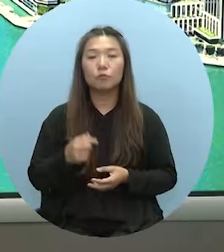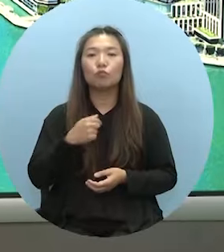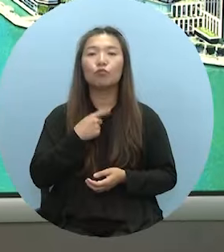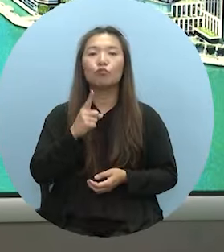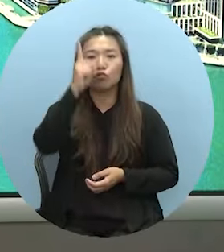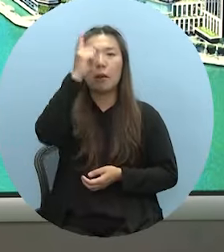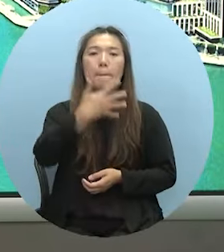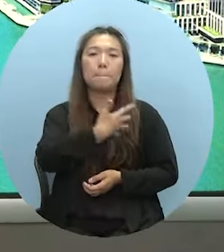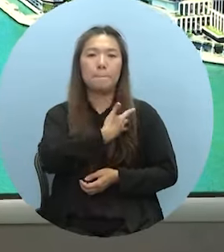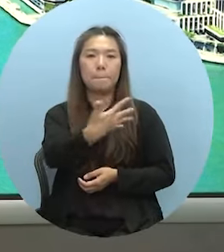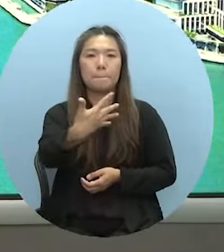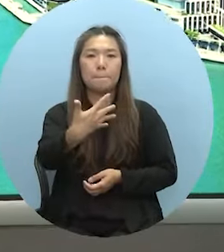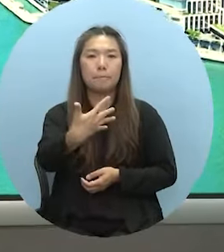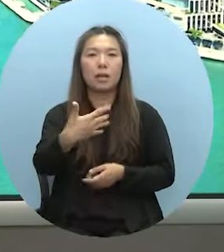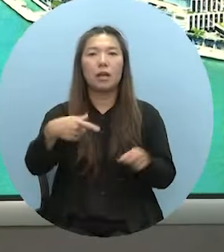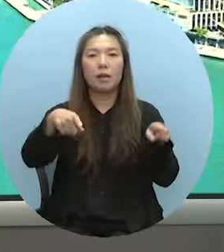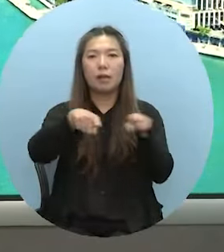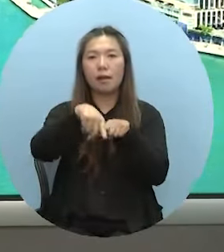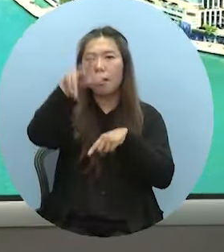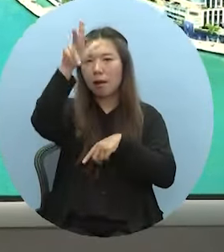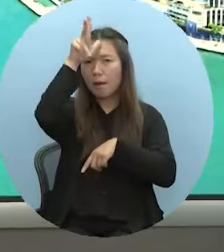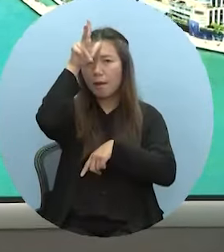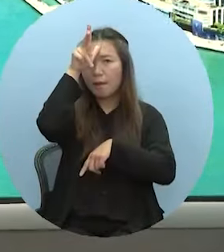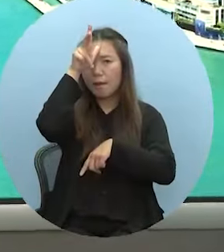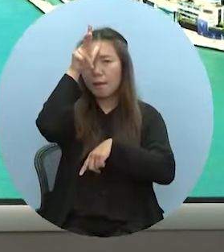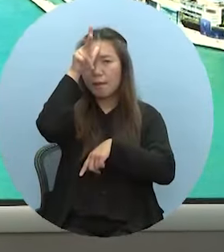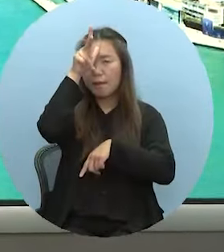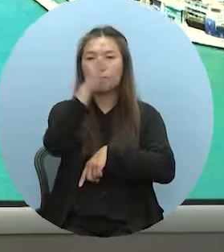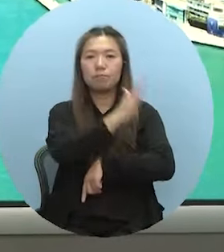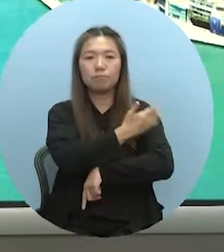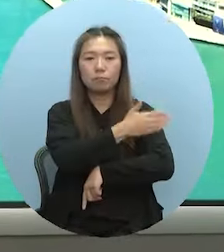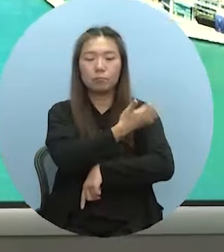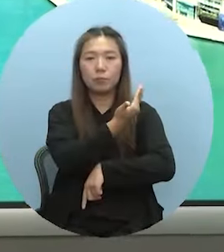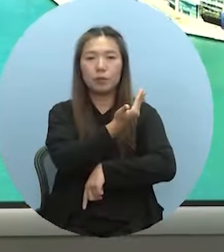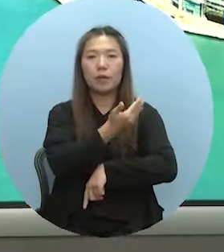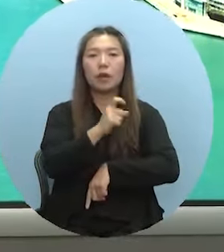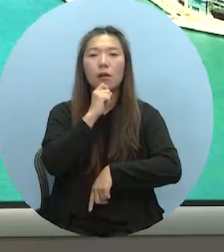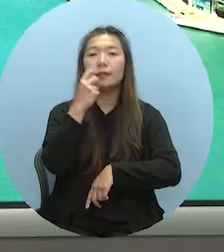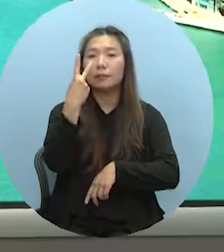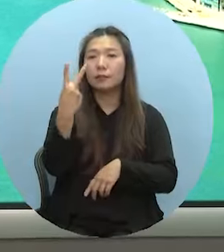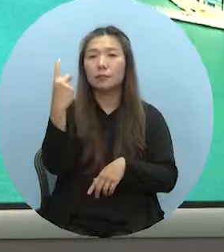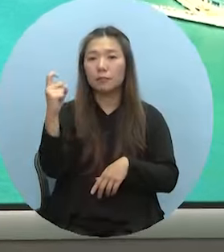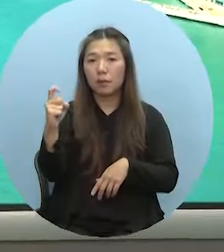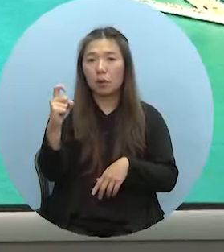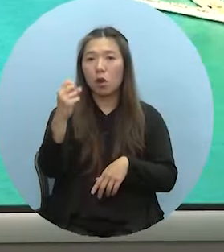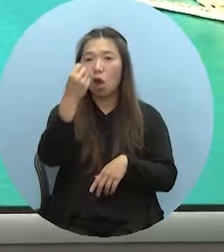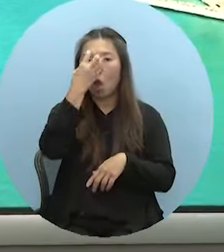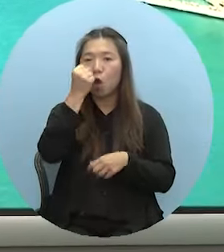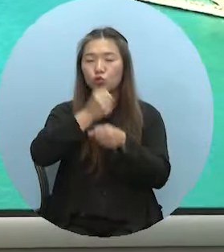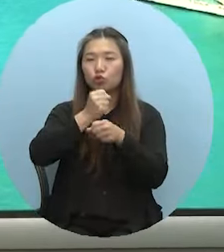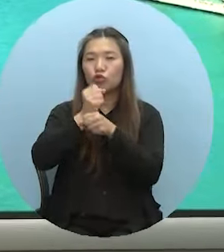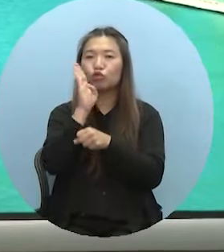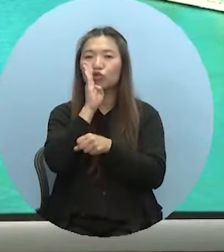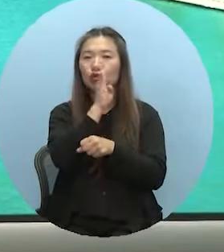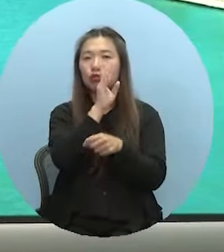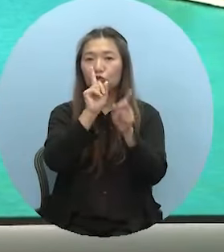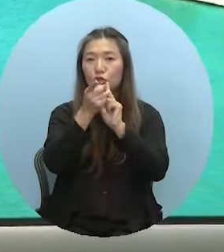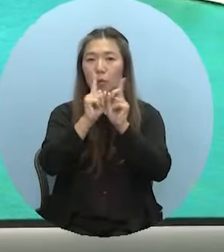我在上星期五聯同特區政府官員以及29位香港工商界代